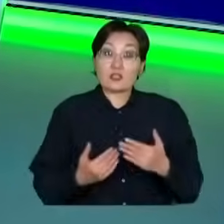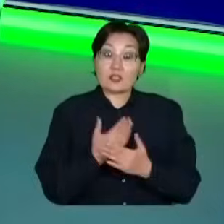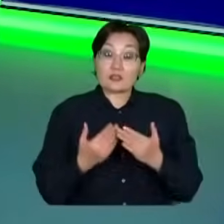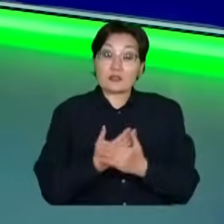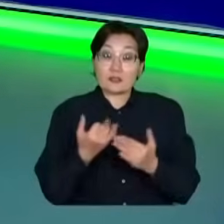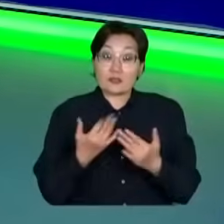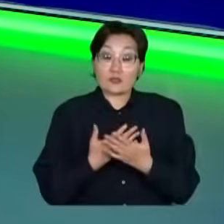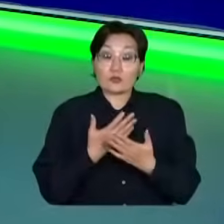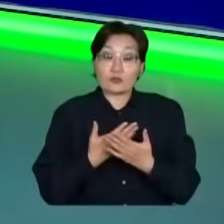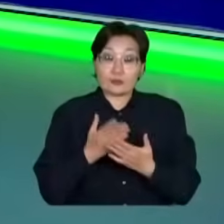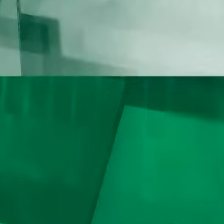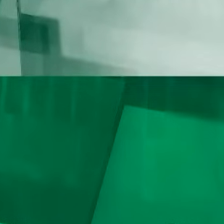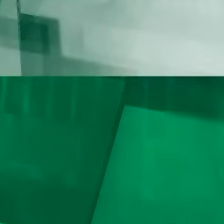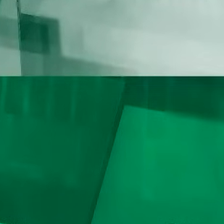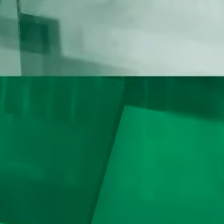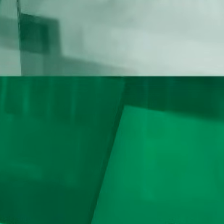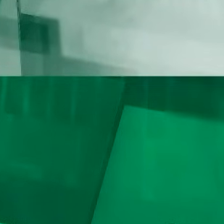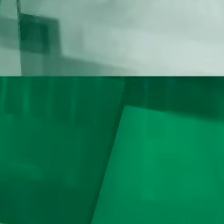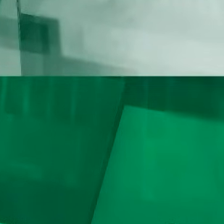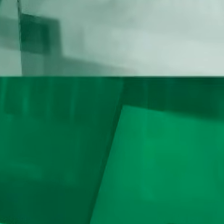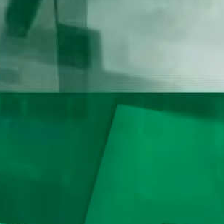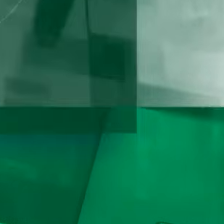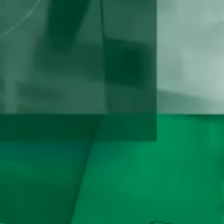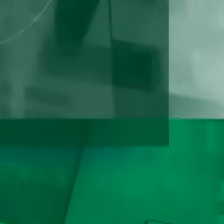Жаңалықтардың екінші жартысынан көретіндеріңіз.